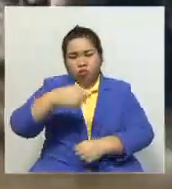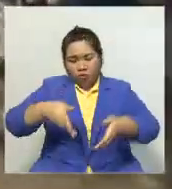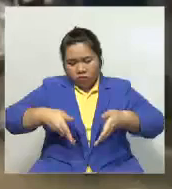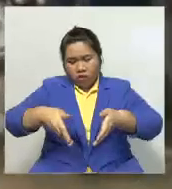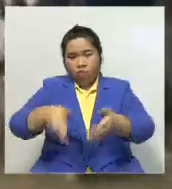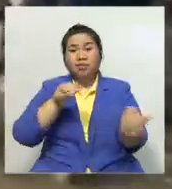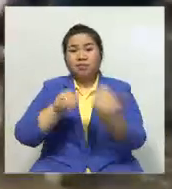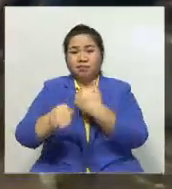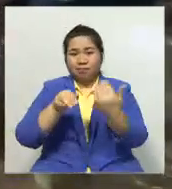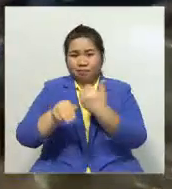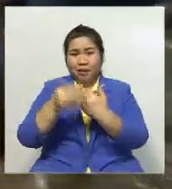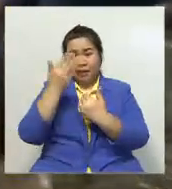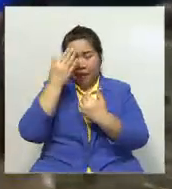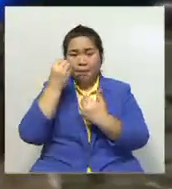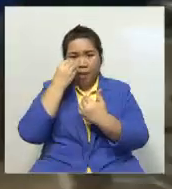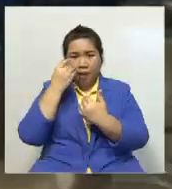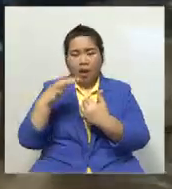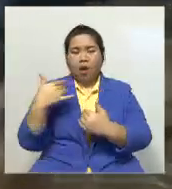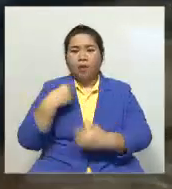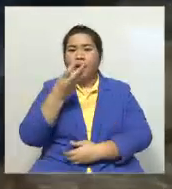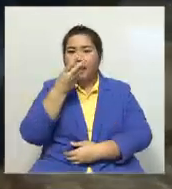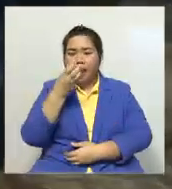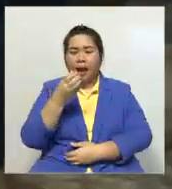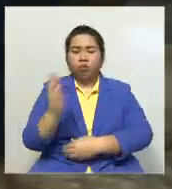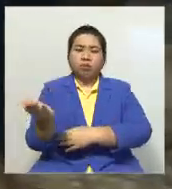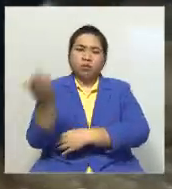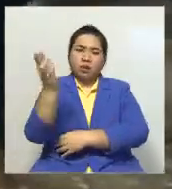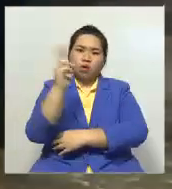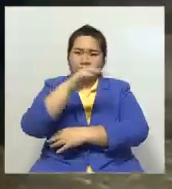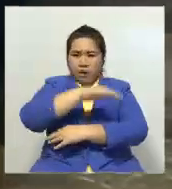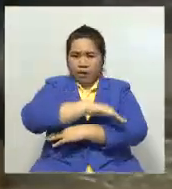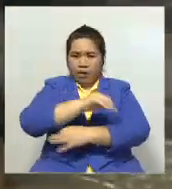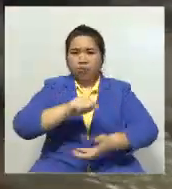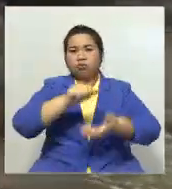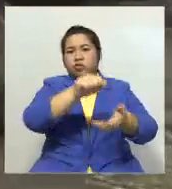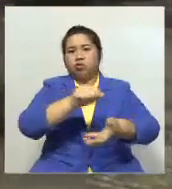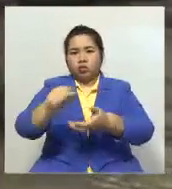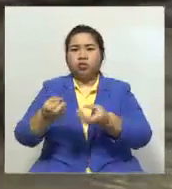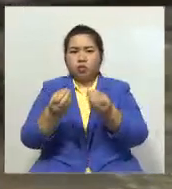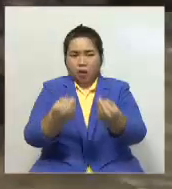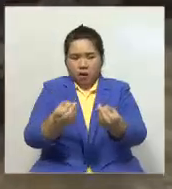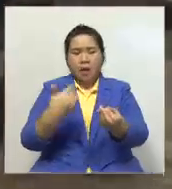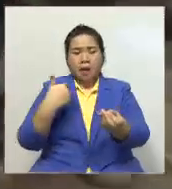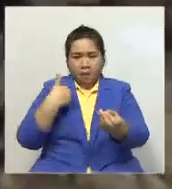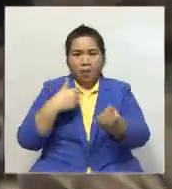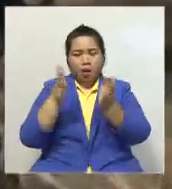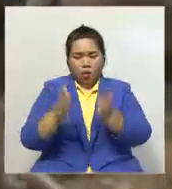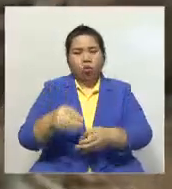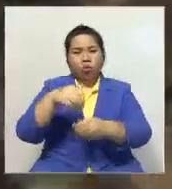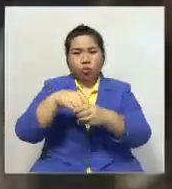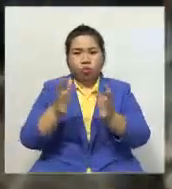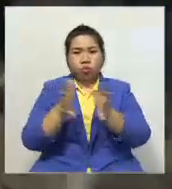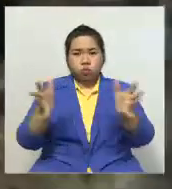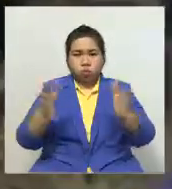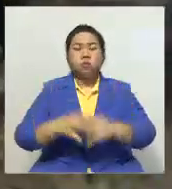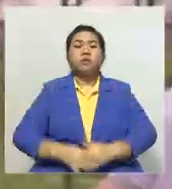านเสน่ห์พ่องแล้วพร้อมกับมีการส่งอาหารทั้ง3มื้อเข้าไปในหมู่บ้านเนื่องจากมีเจ้าหน้าที่และประชาชนอยู่ในหมู่บ้านเป็นจำนวน